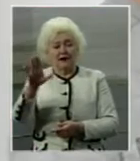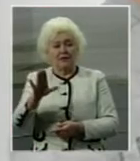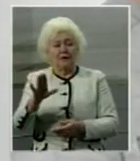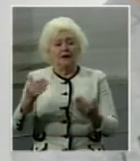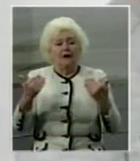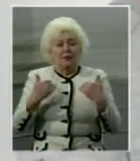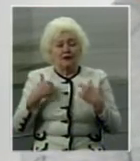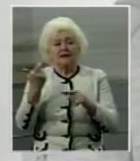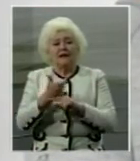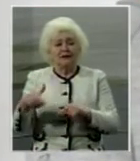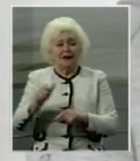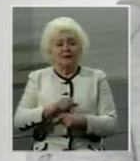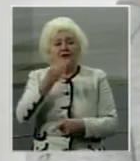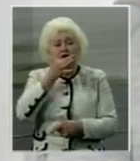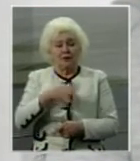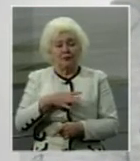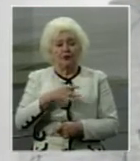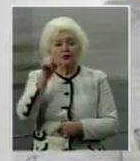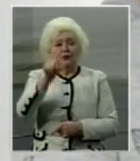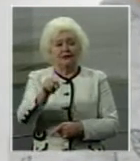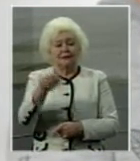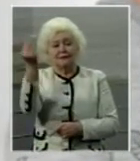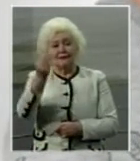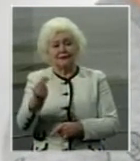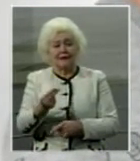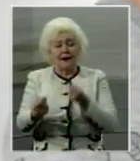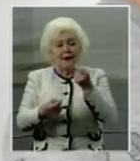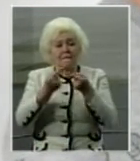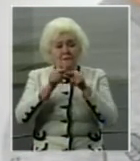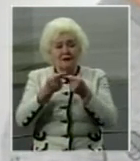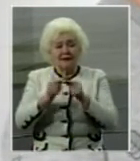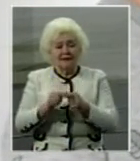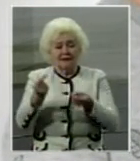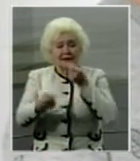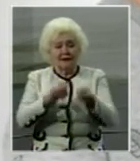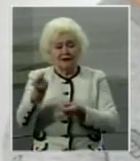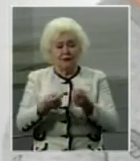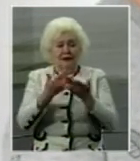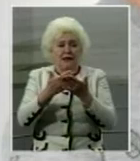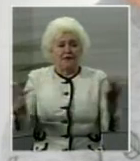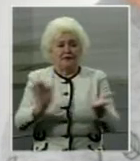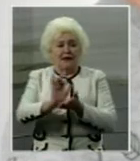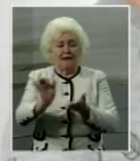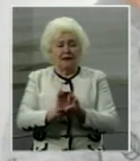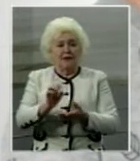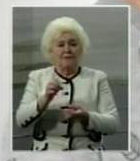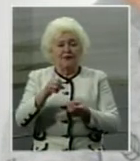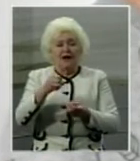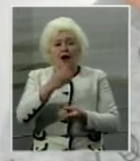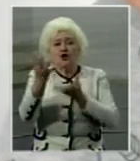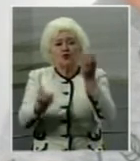Мені найбільше подобається це плести з бісера. Всякі вироби, там рози